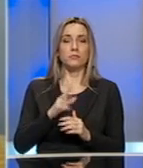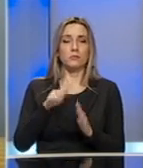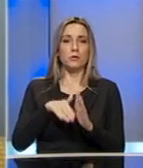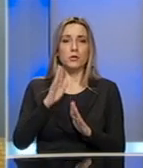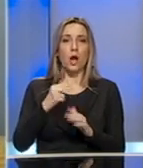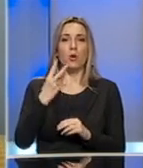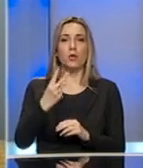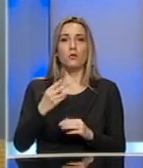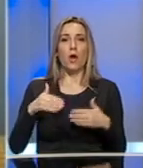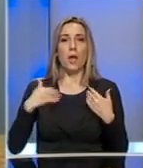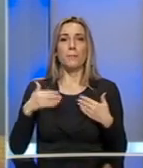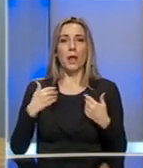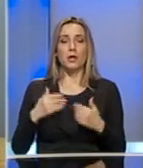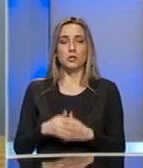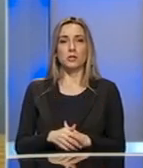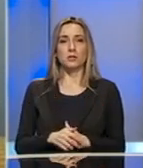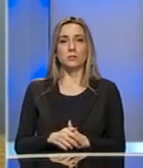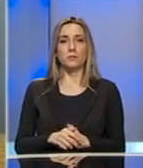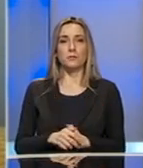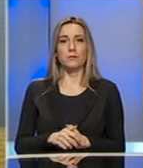Ako je dvoje mlađih, prvo kao,